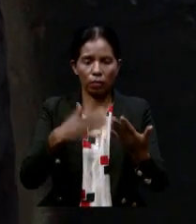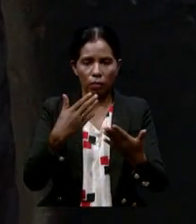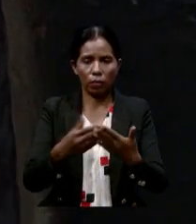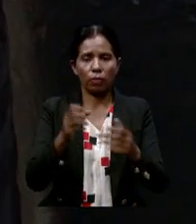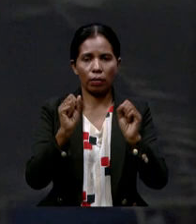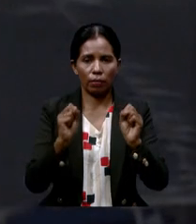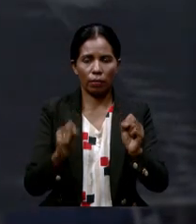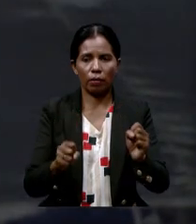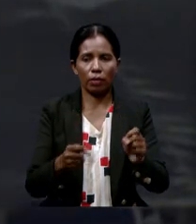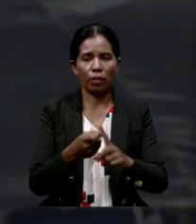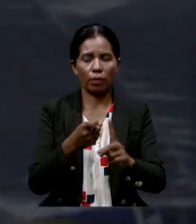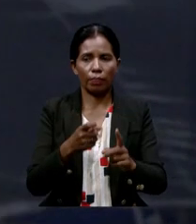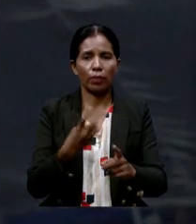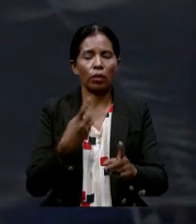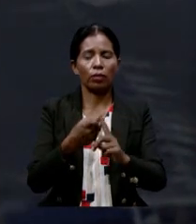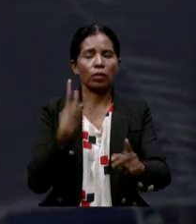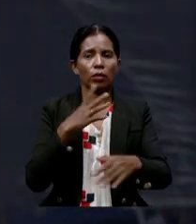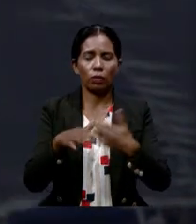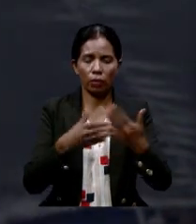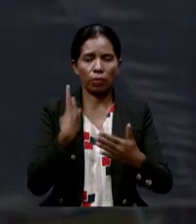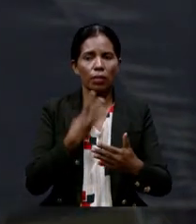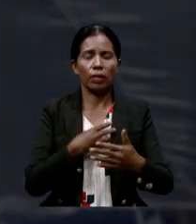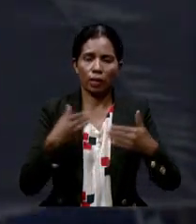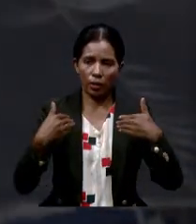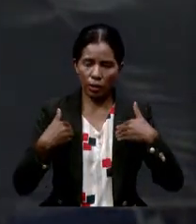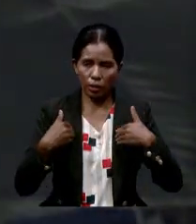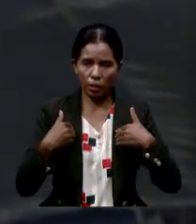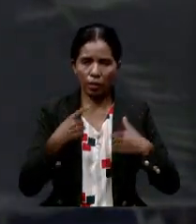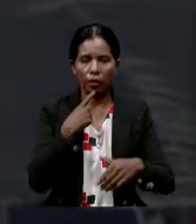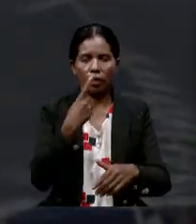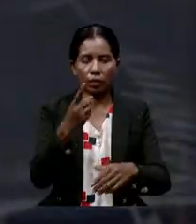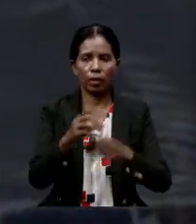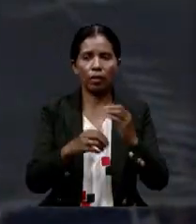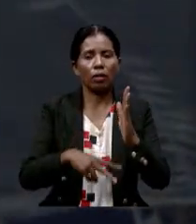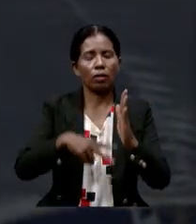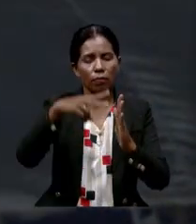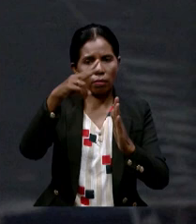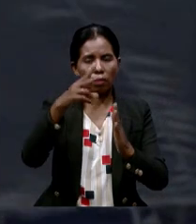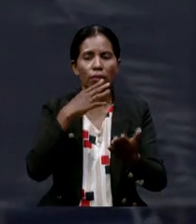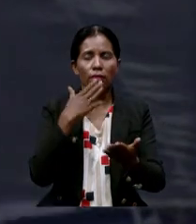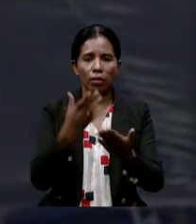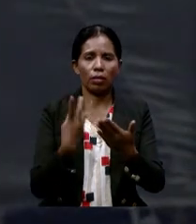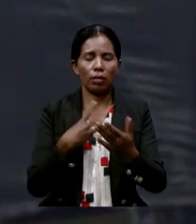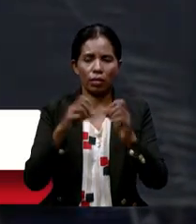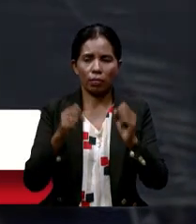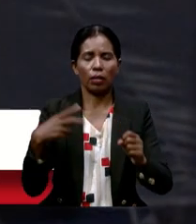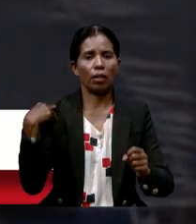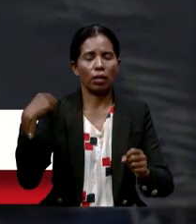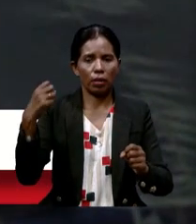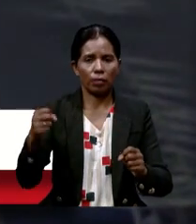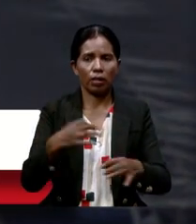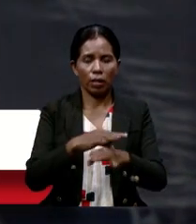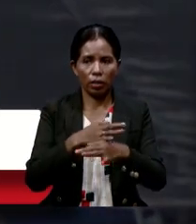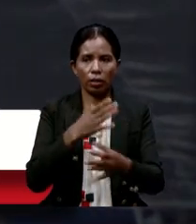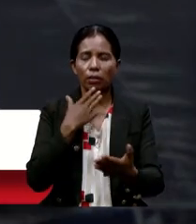mercado. Usi produto hotu nebe maka ita iya, ita nebe maka ita diangkat iya valor potensial. Kita bela hak pitan, hadiah